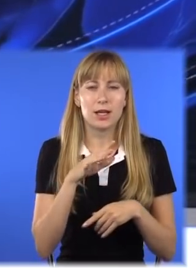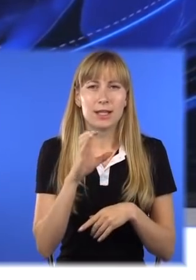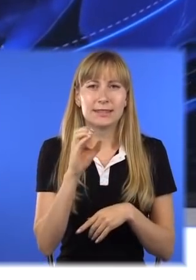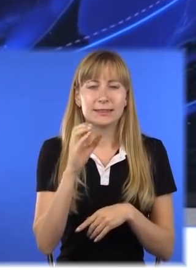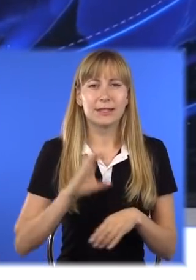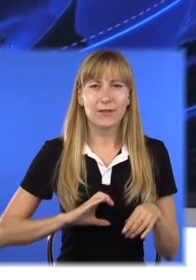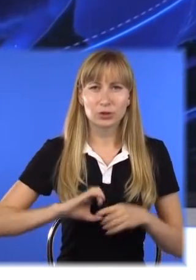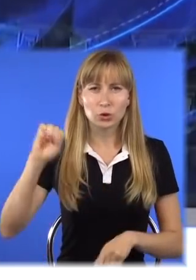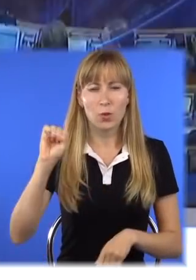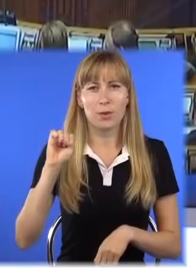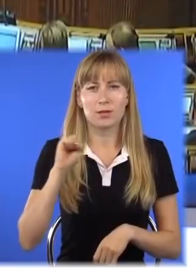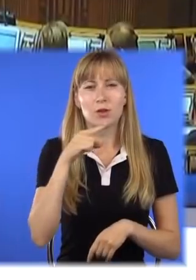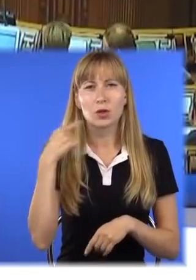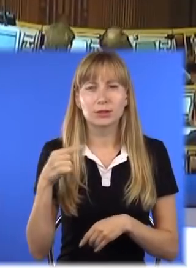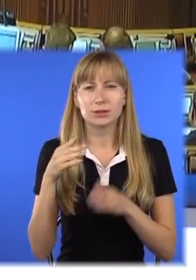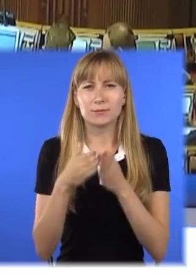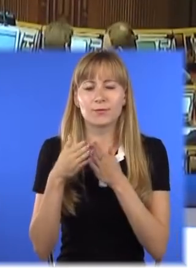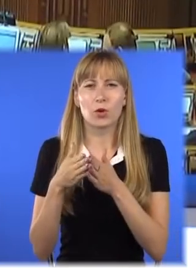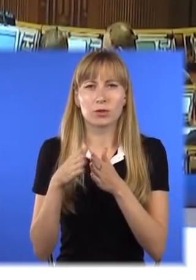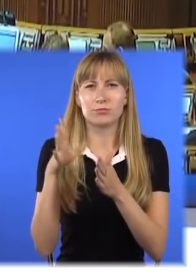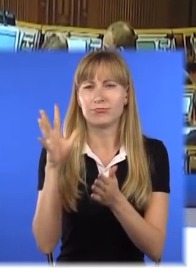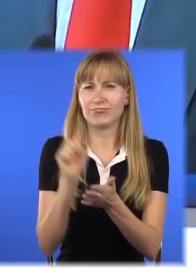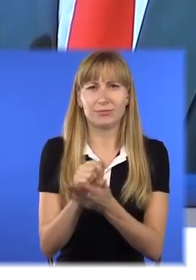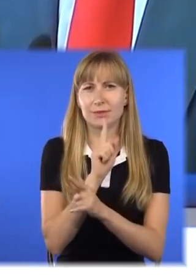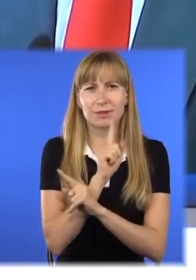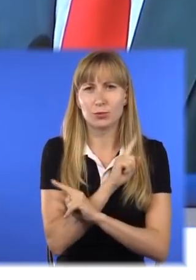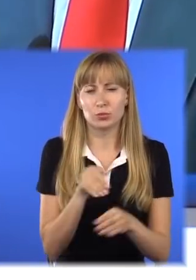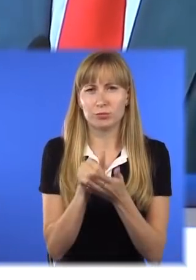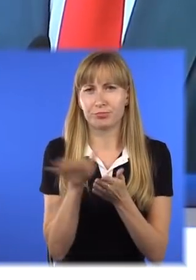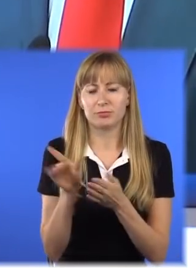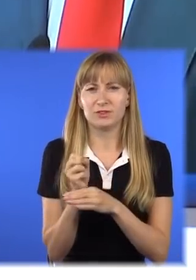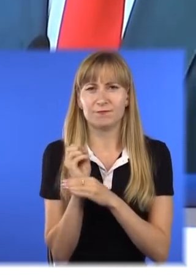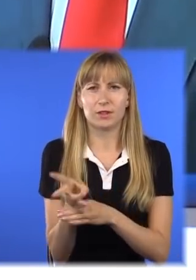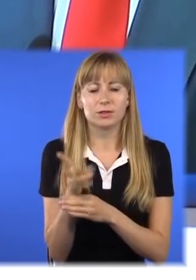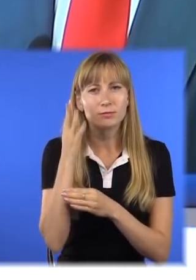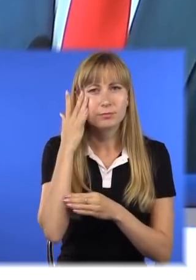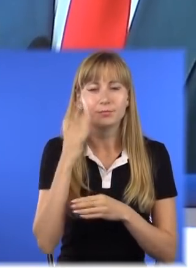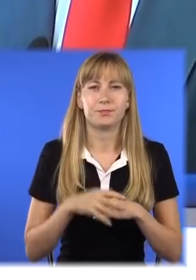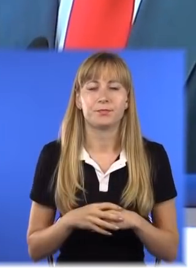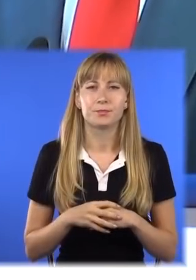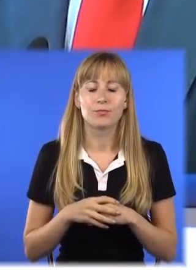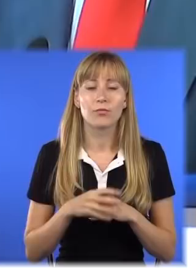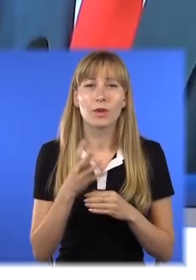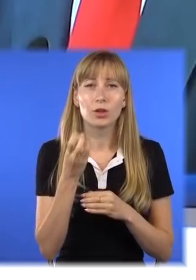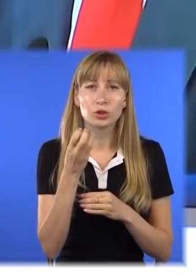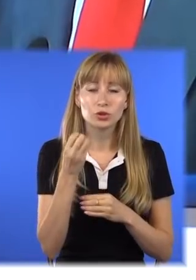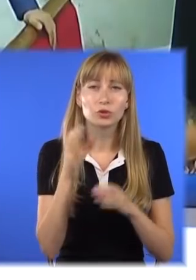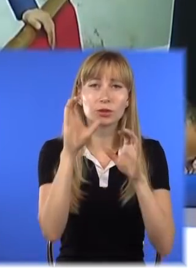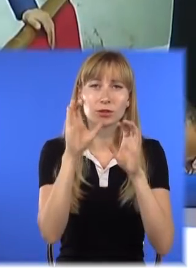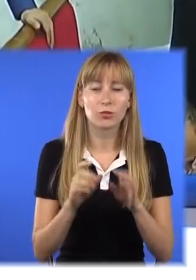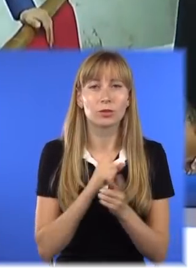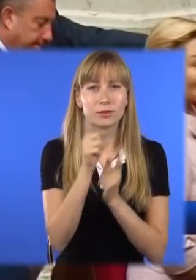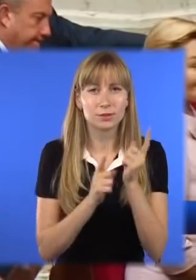У свою чергу, Верховна Рада підтримала інший президентський законопроект щодо ЄС та НАТО. Йдеться про внесення змін